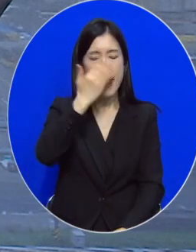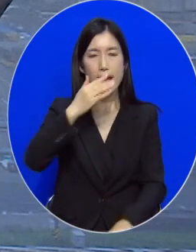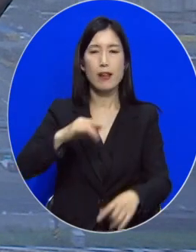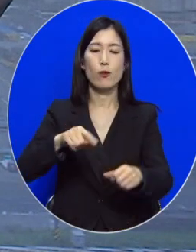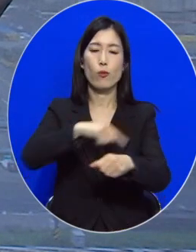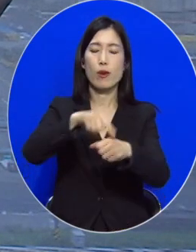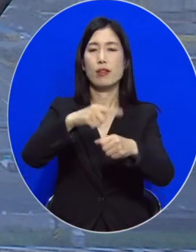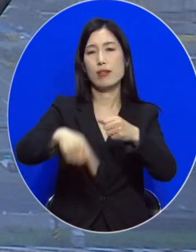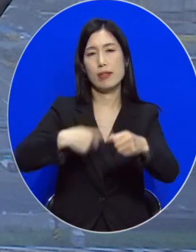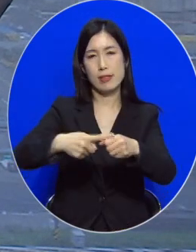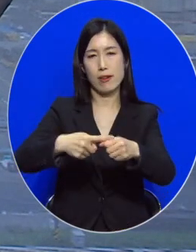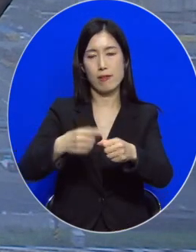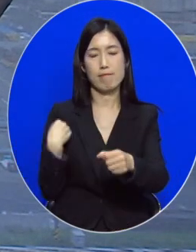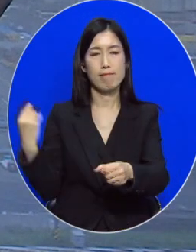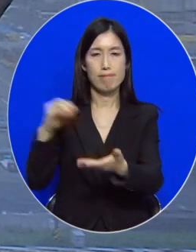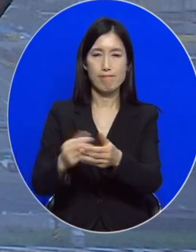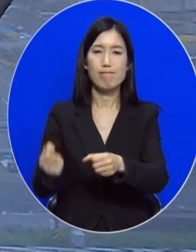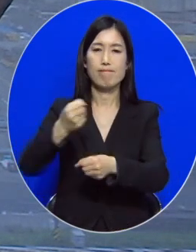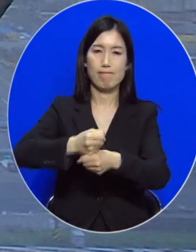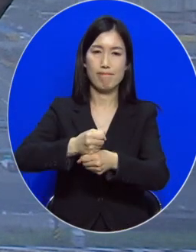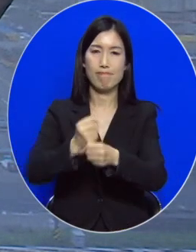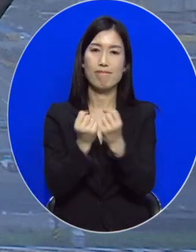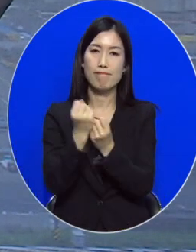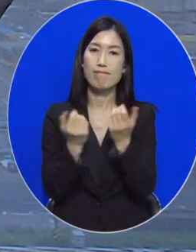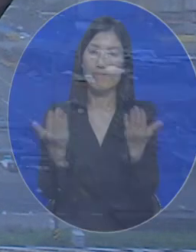텍스 놈이 원전에 귀환이었습니다